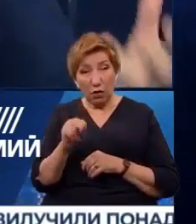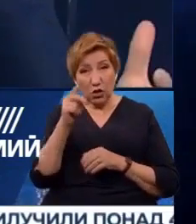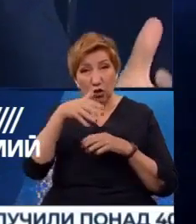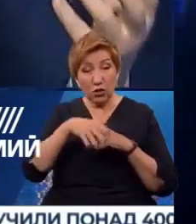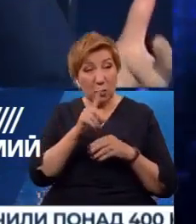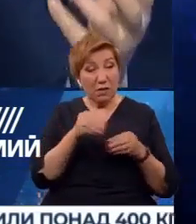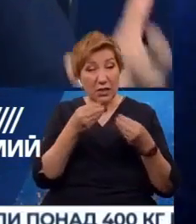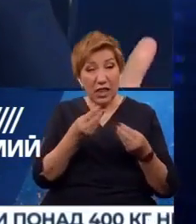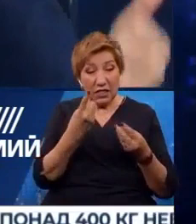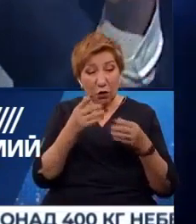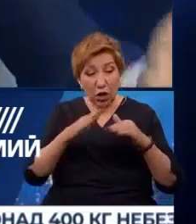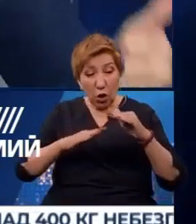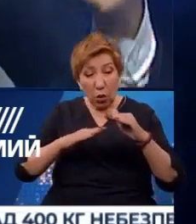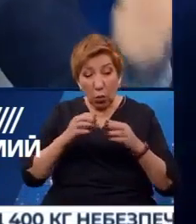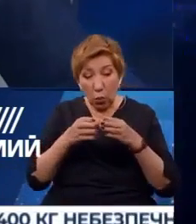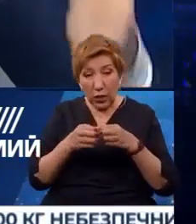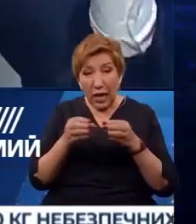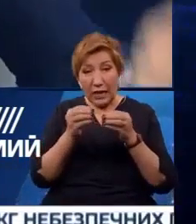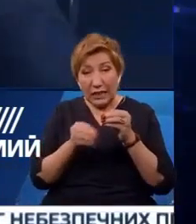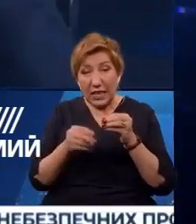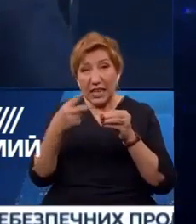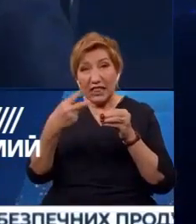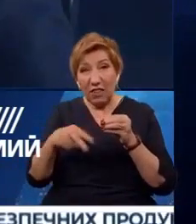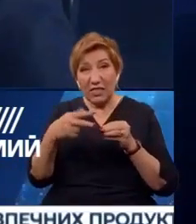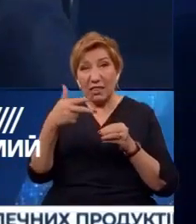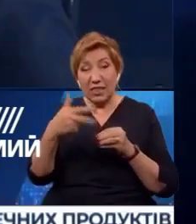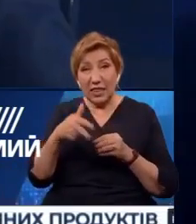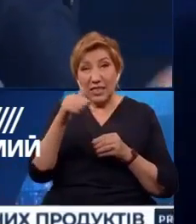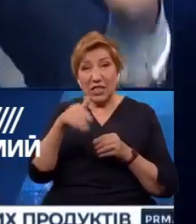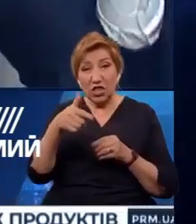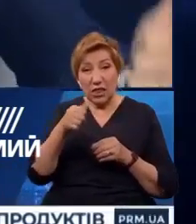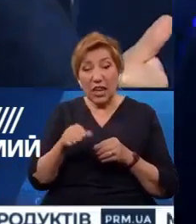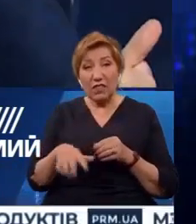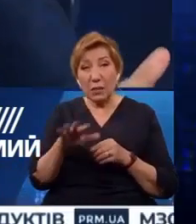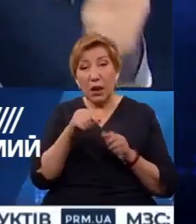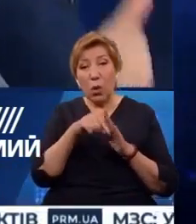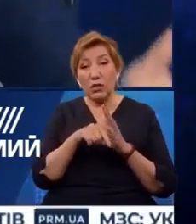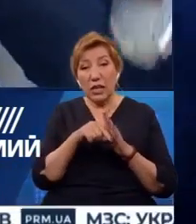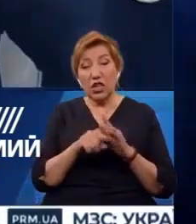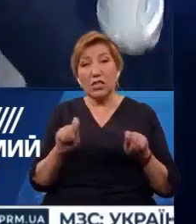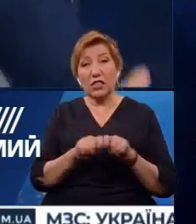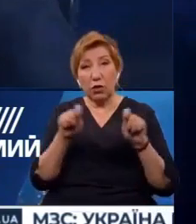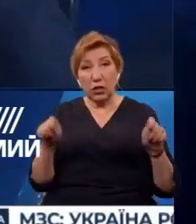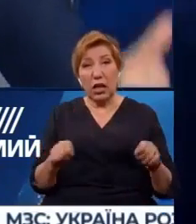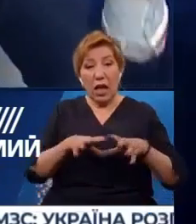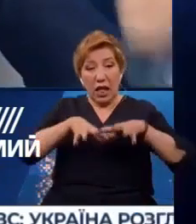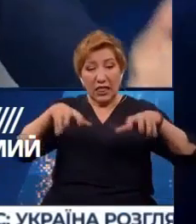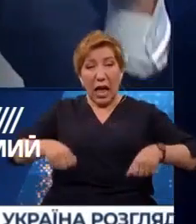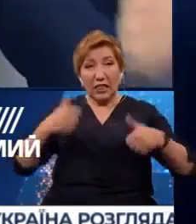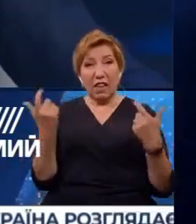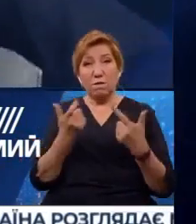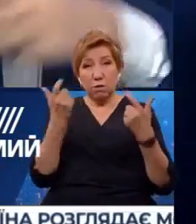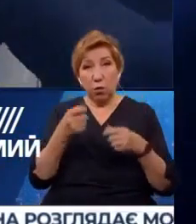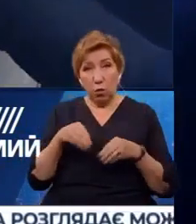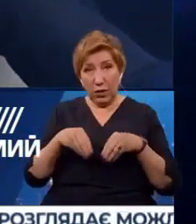можливість сконцентрувати в одних руках 10, 20, 30 тисяч гектарів землі, це означає створити латифундії, для